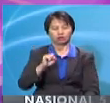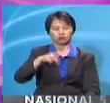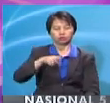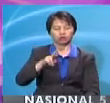sprm